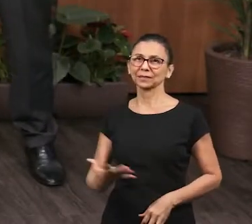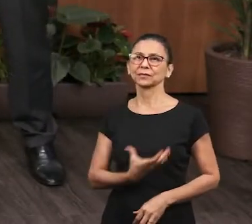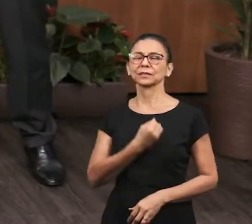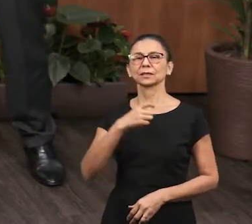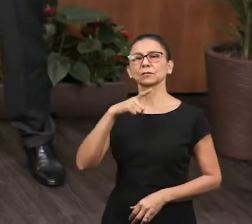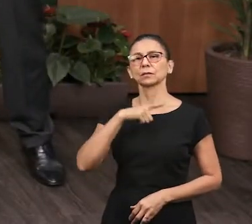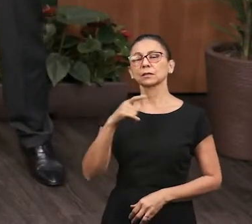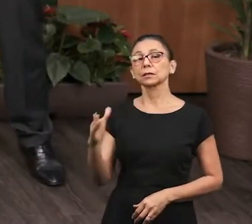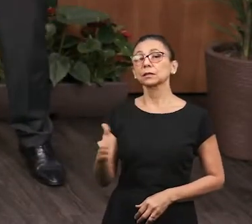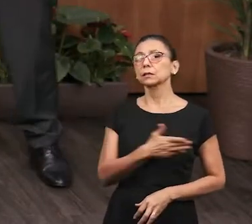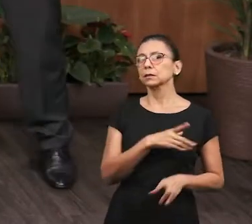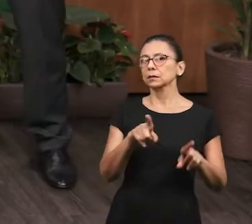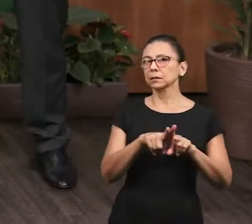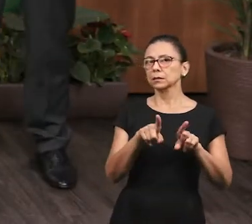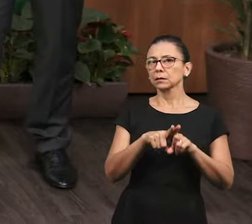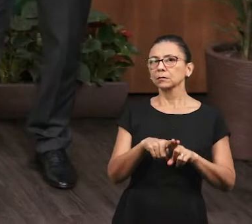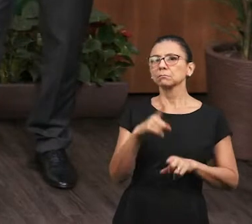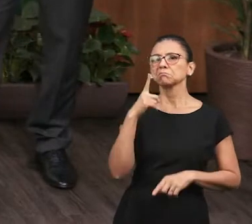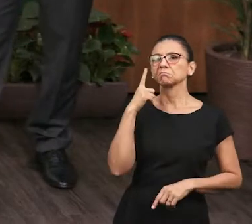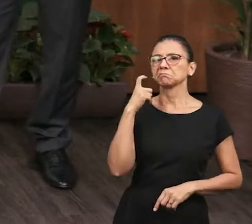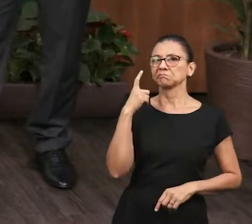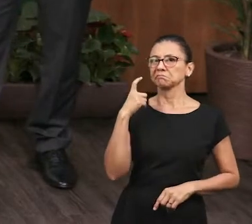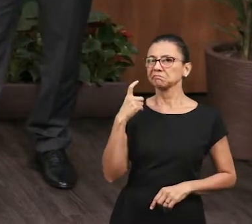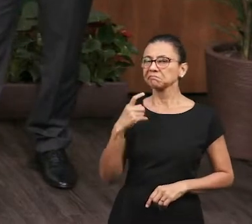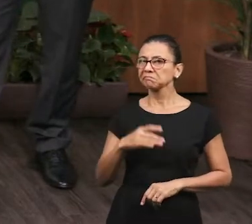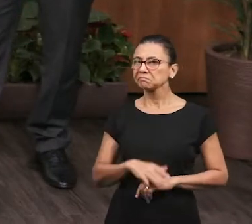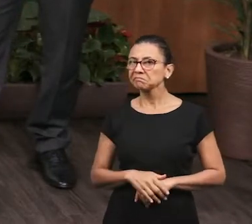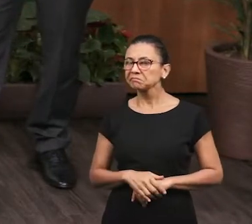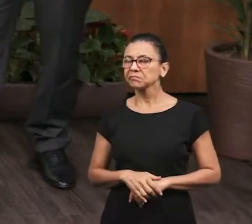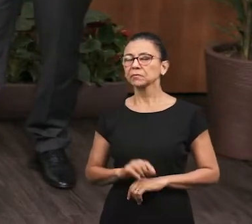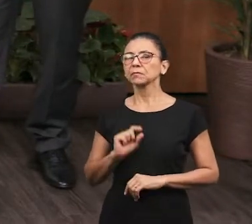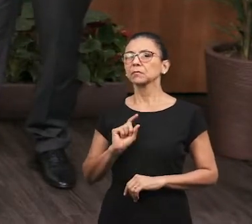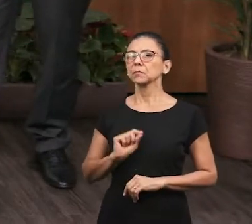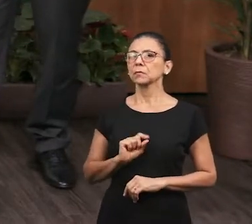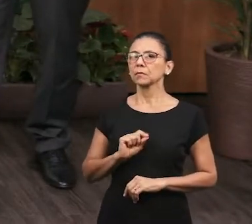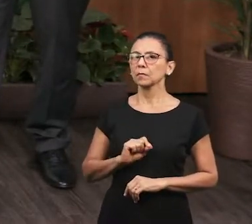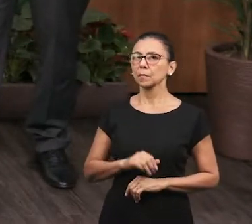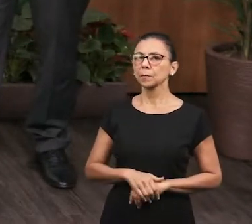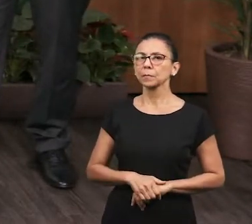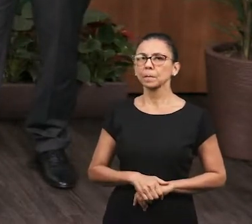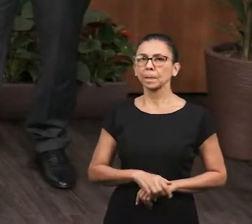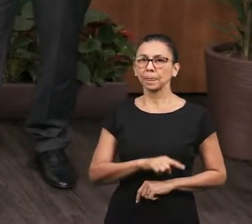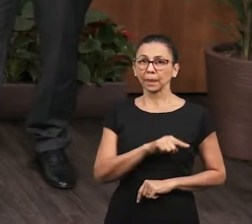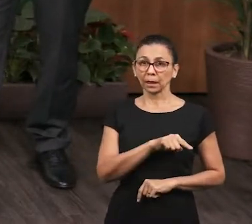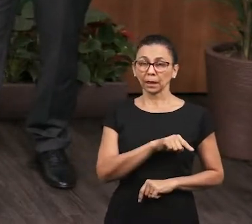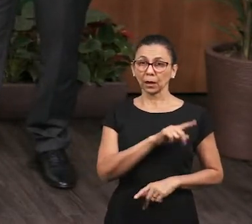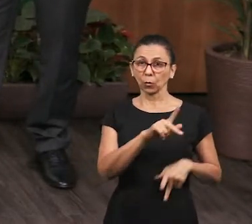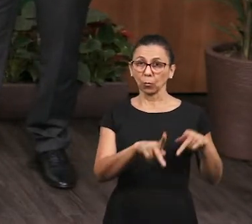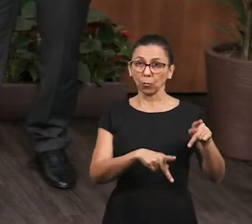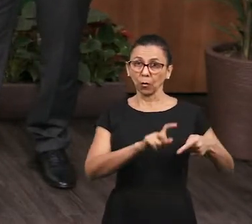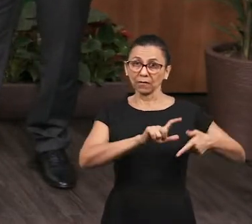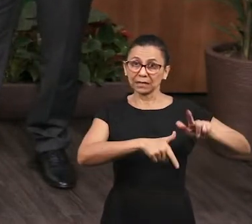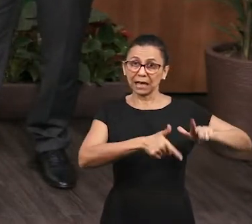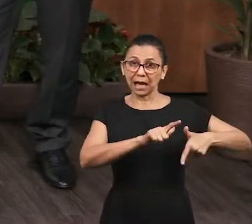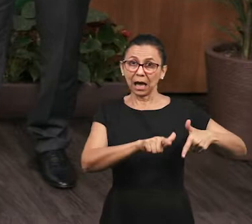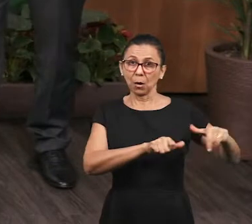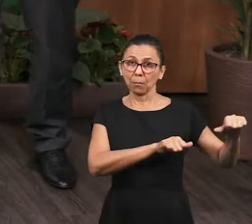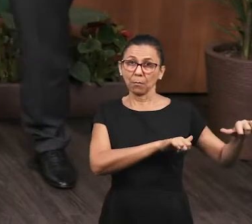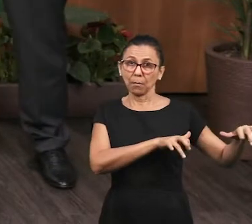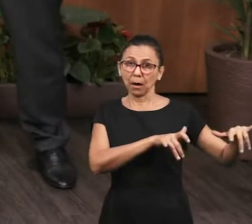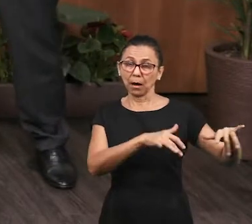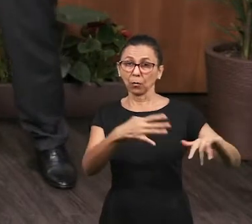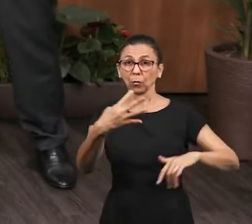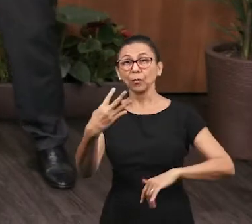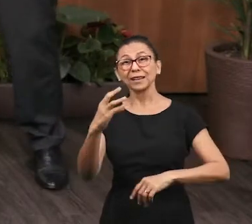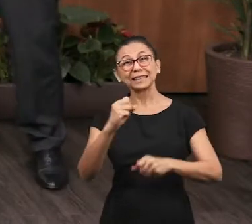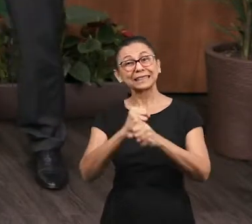спасения души. Еще один вопрос, очень интересный. Это народ, что народ